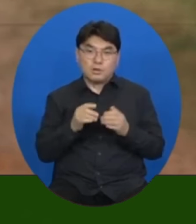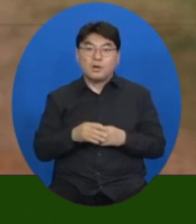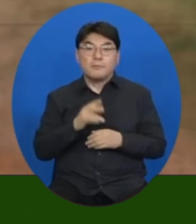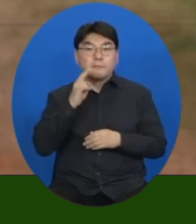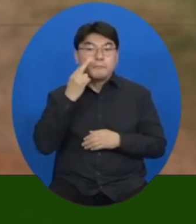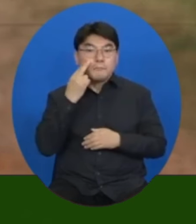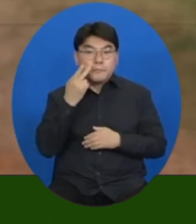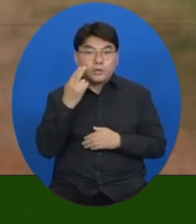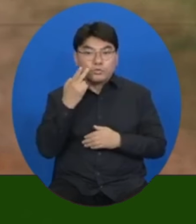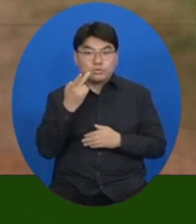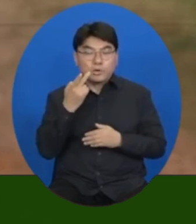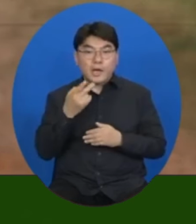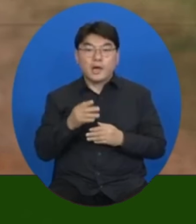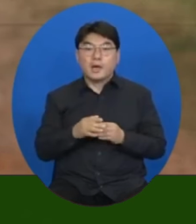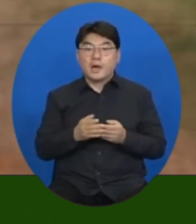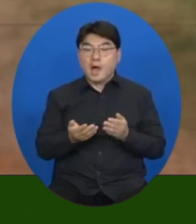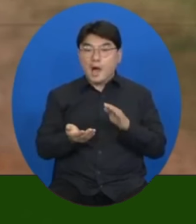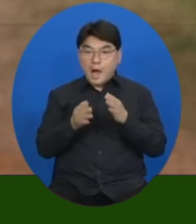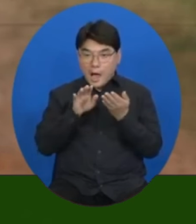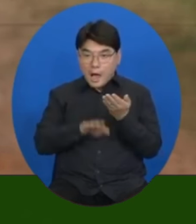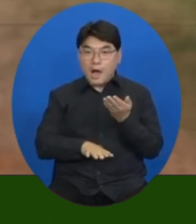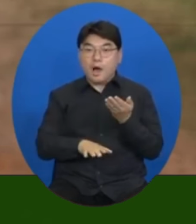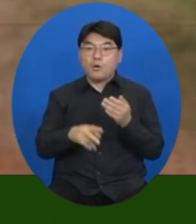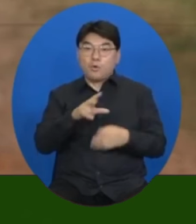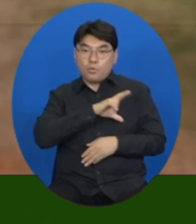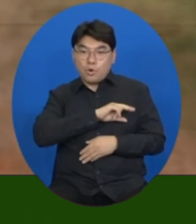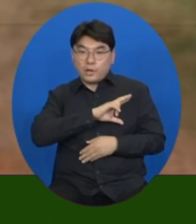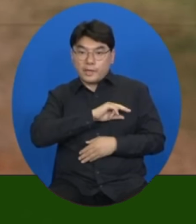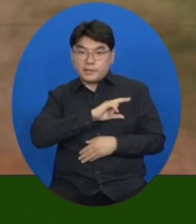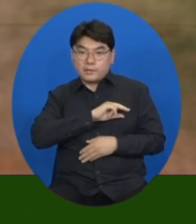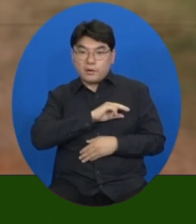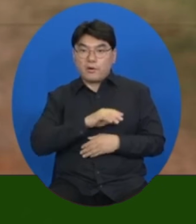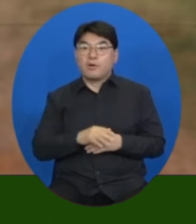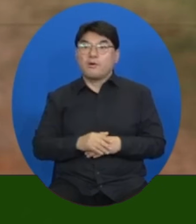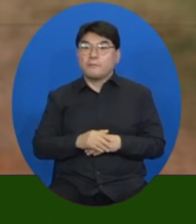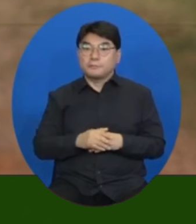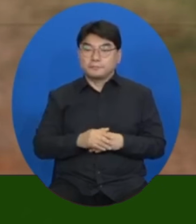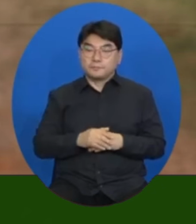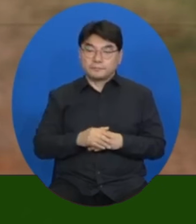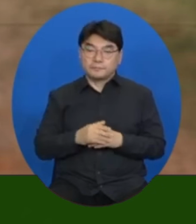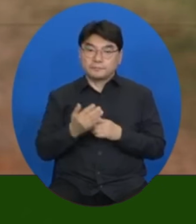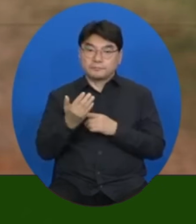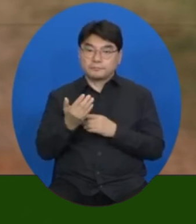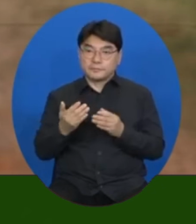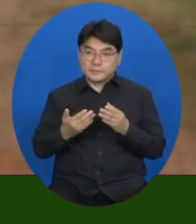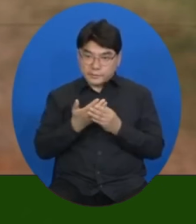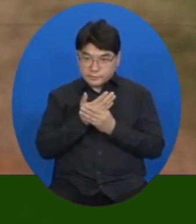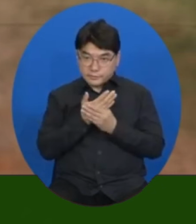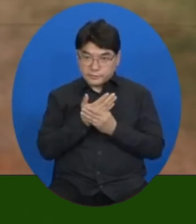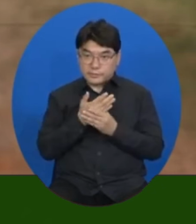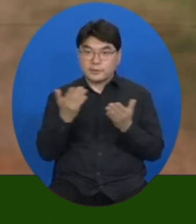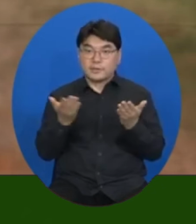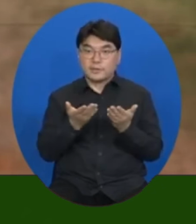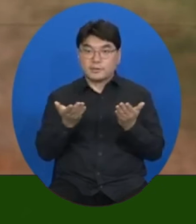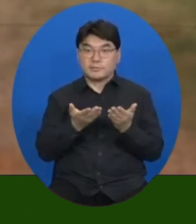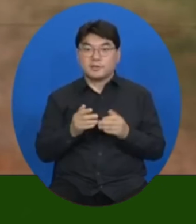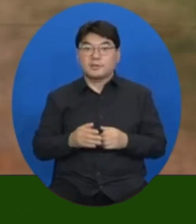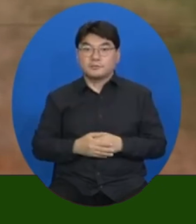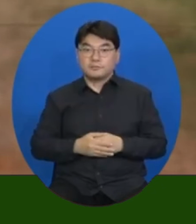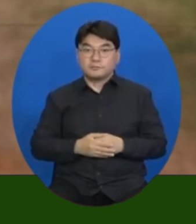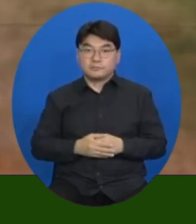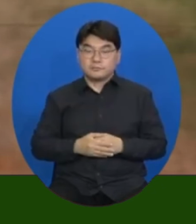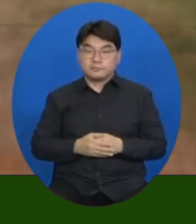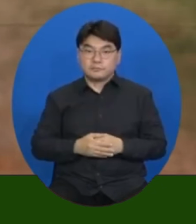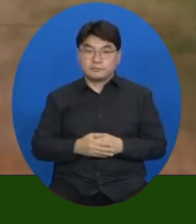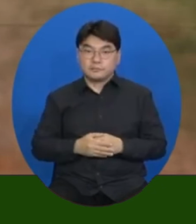미국에서 하원에서 벌어진 일입니다 예전에는 기독교 하나님을 말할 수 있었으나 이제는 종교대화